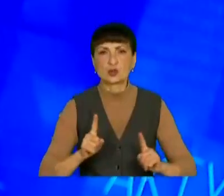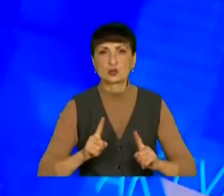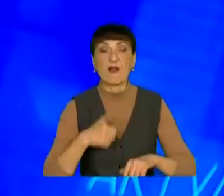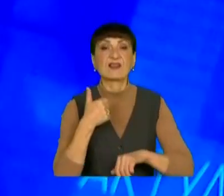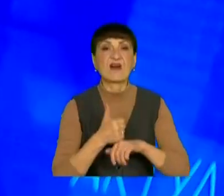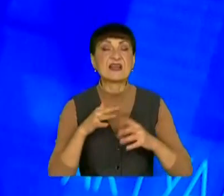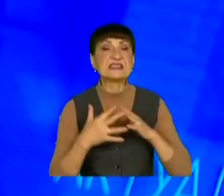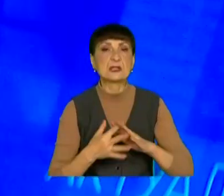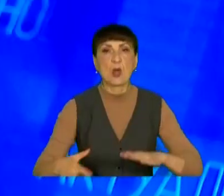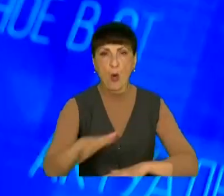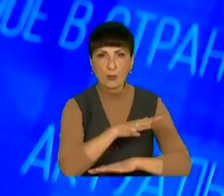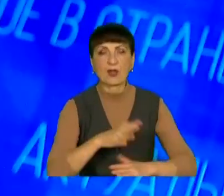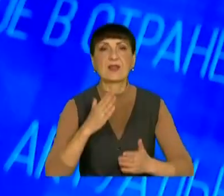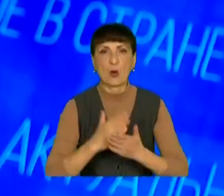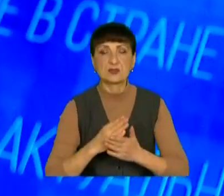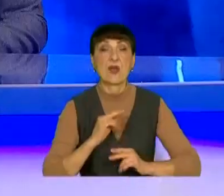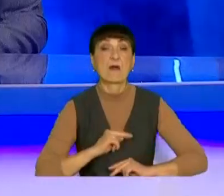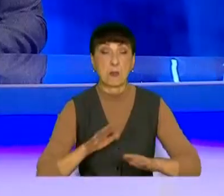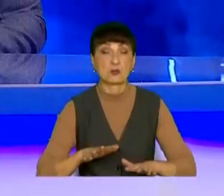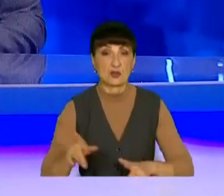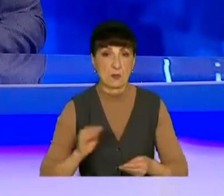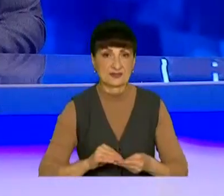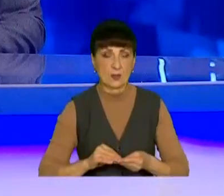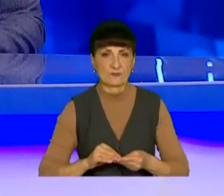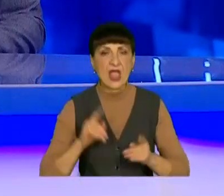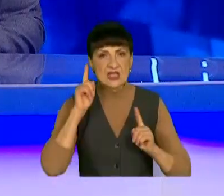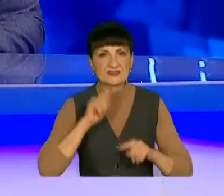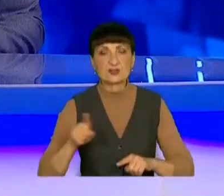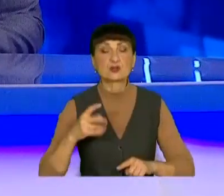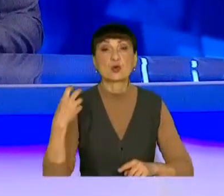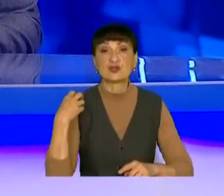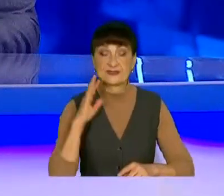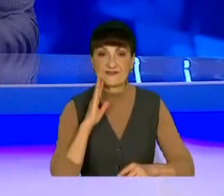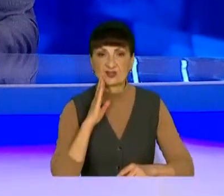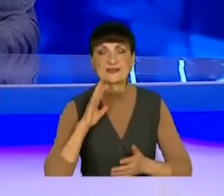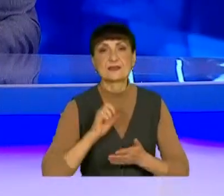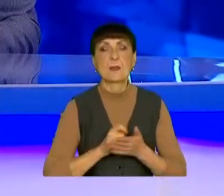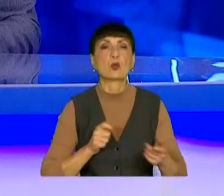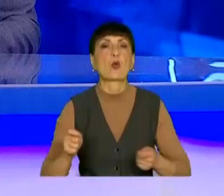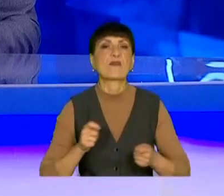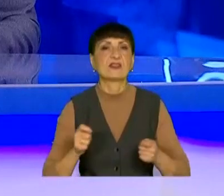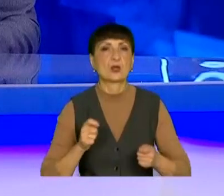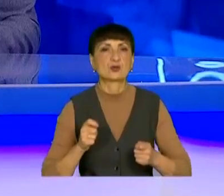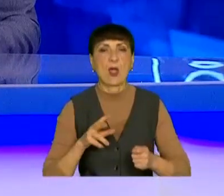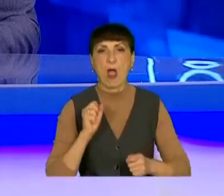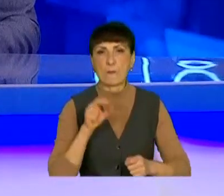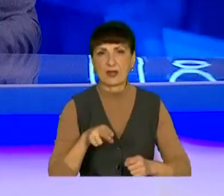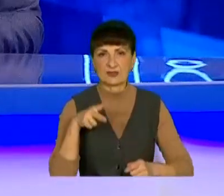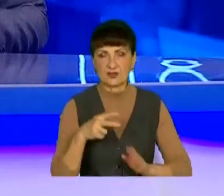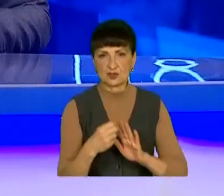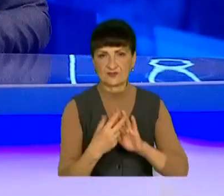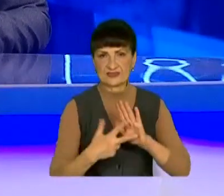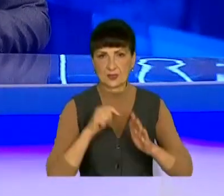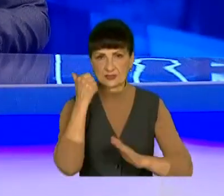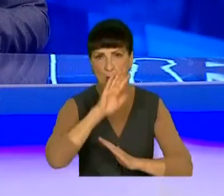глава сельского округа находится на рабочем месте. Известно, что чиновница занимает руководящую должность с апреля 2018